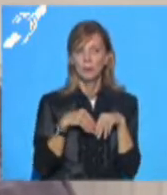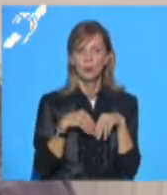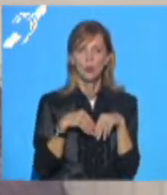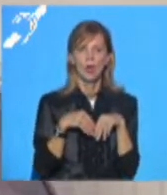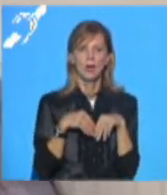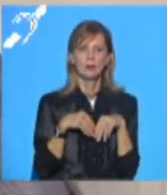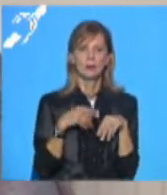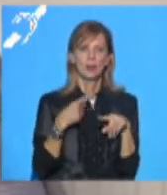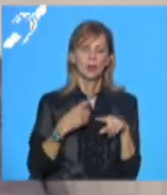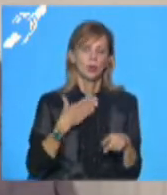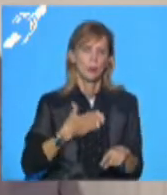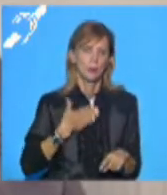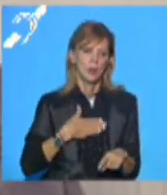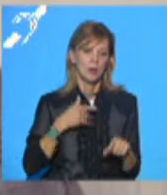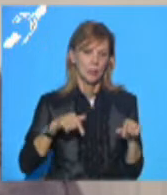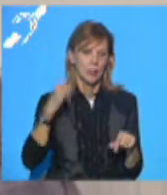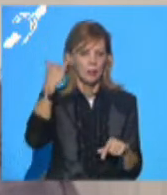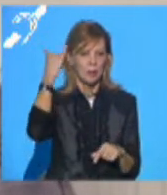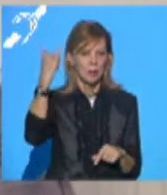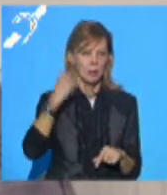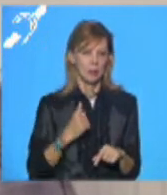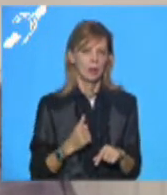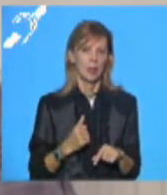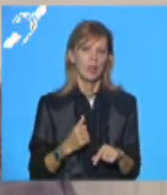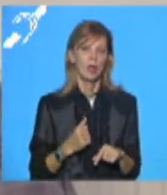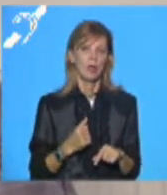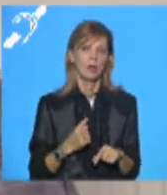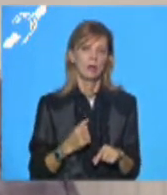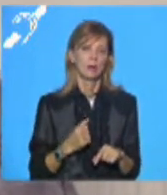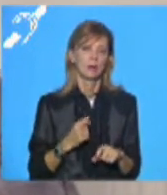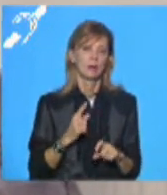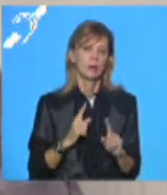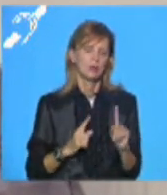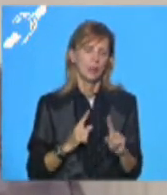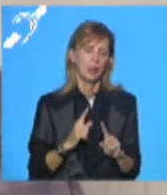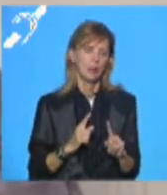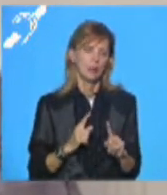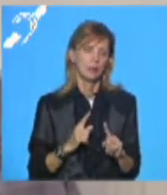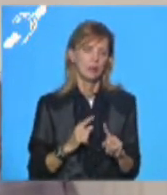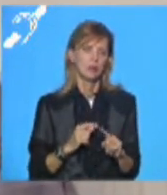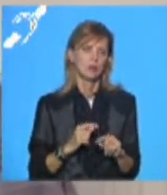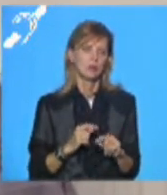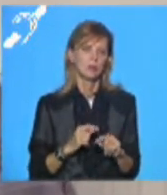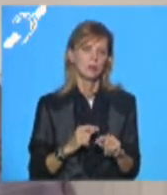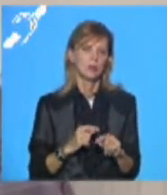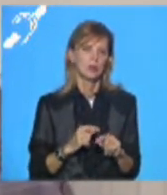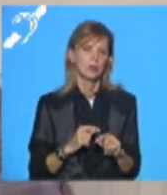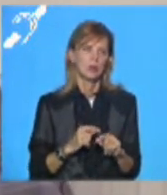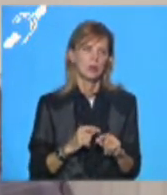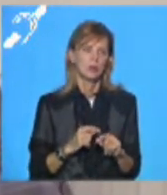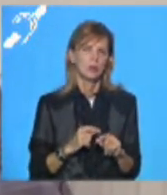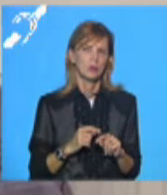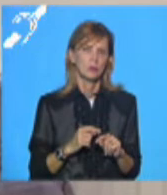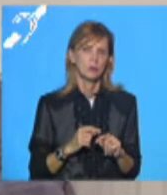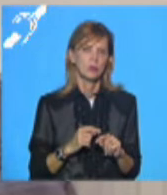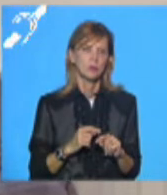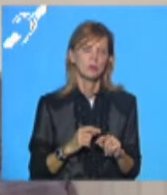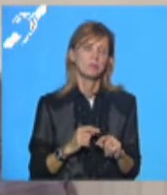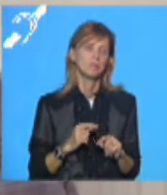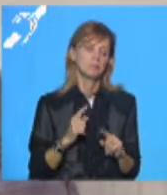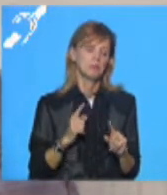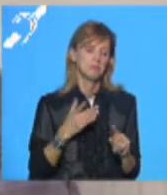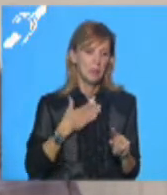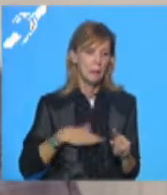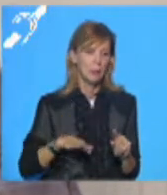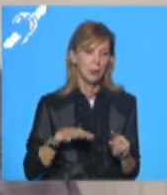preluat cu plăcere, dacă acestea s-au înscris și într-un mod de a vedea lucrurile personal și care să se